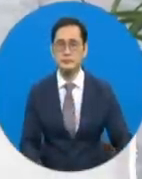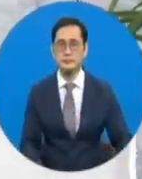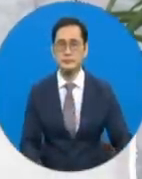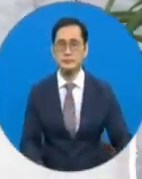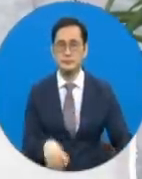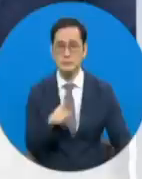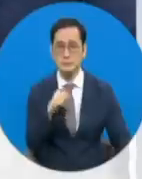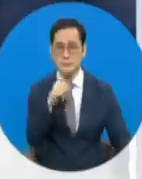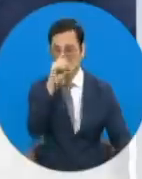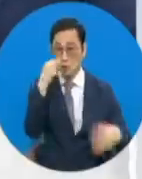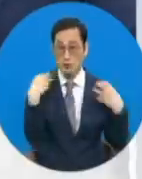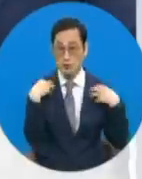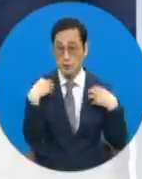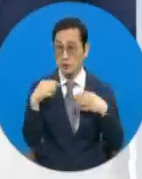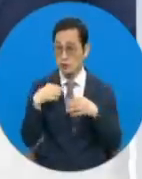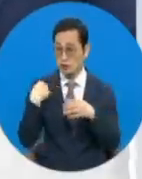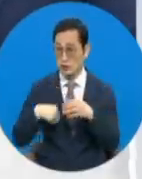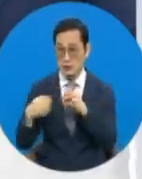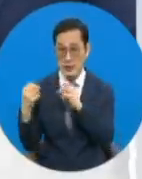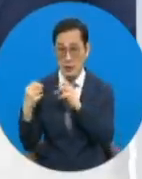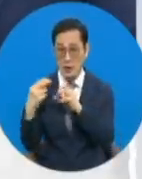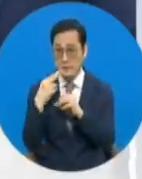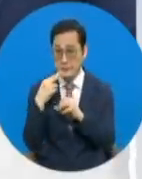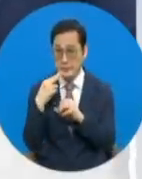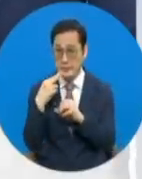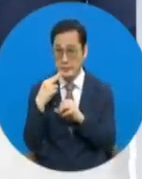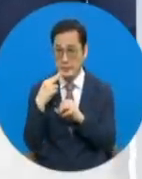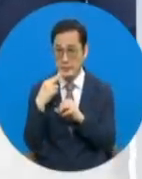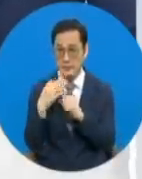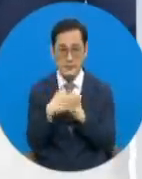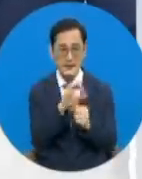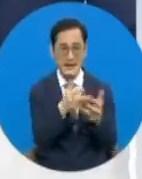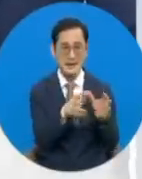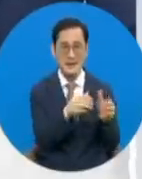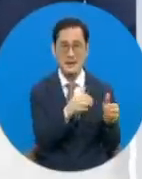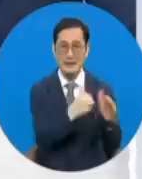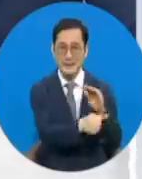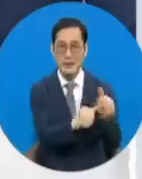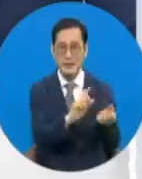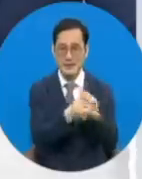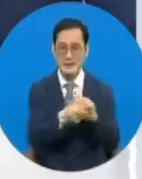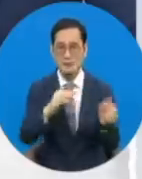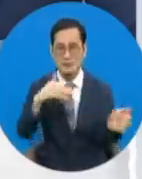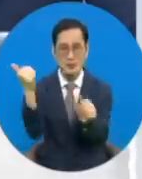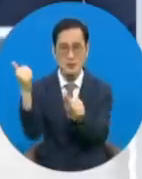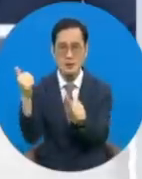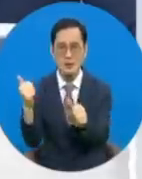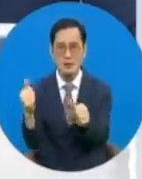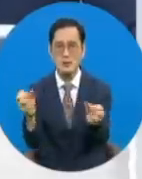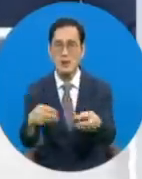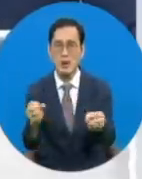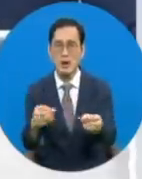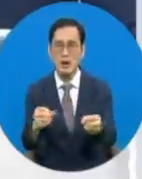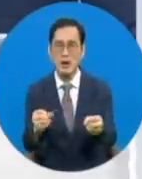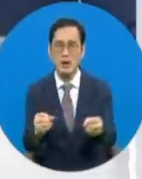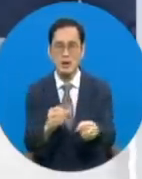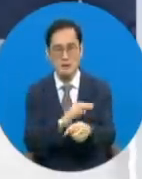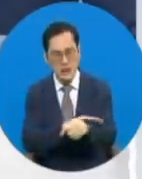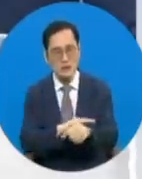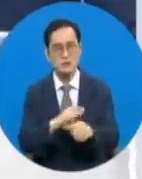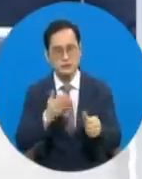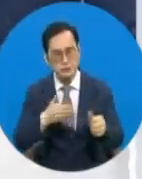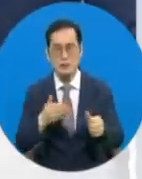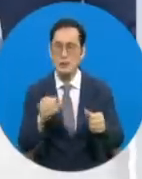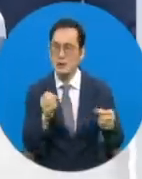중국과 논의를 대화를 하지 않기에 이렇게 야당 대표를 불러가지고 이야기를 하는가에 대한 그런 의심이 들 정도입니다.